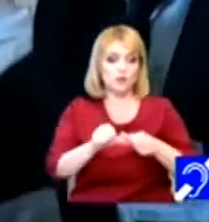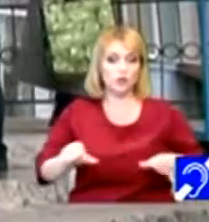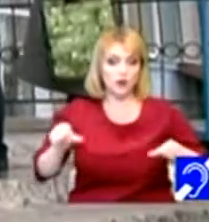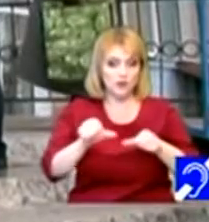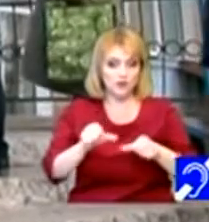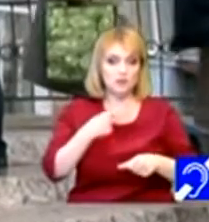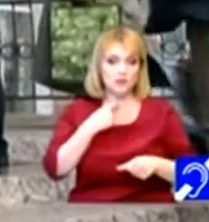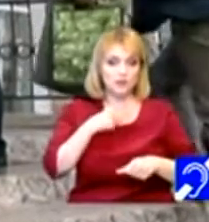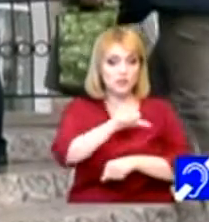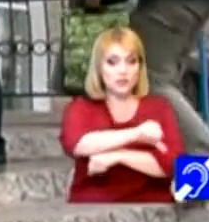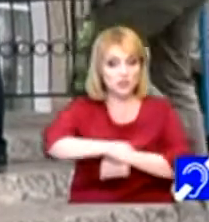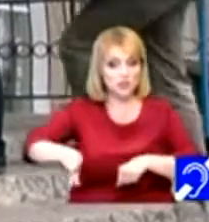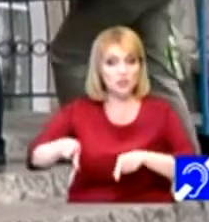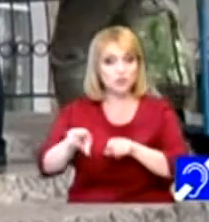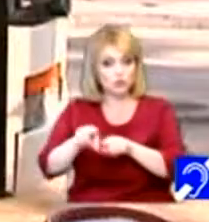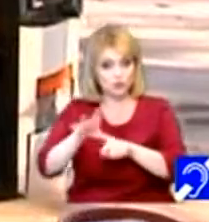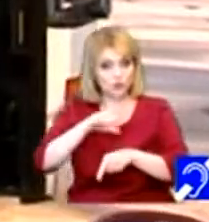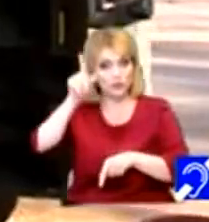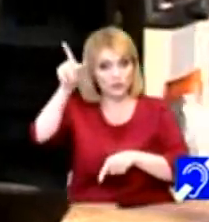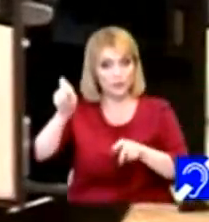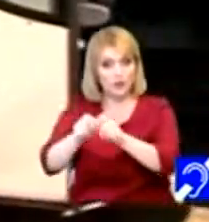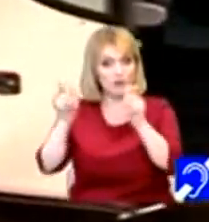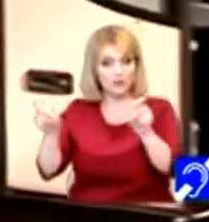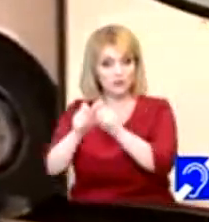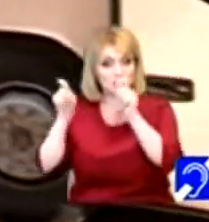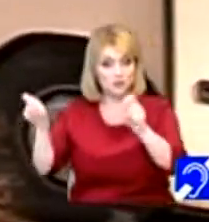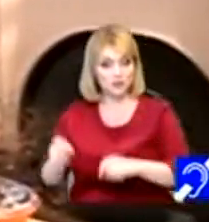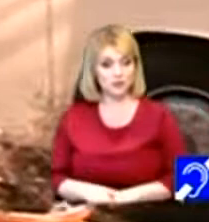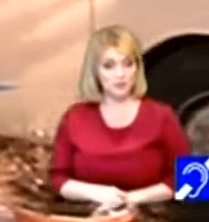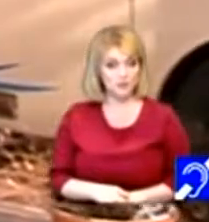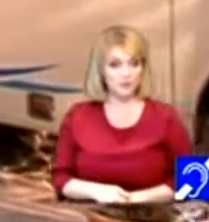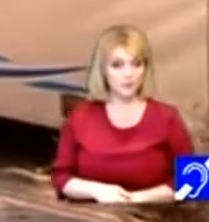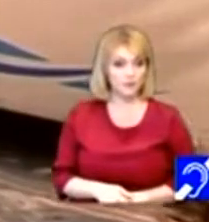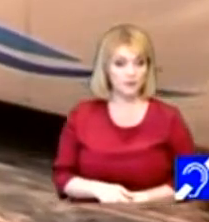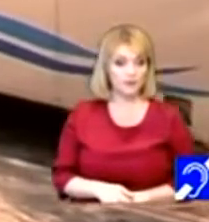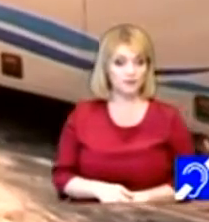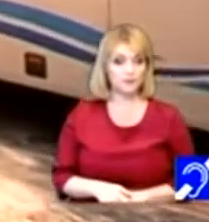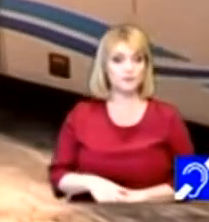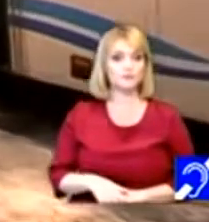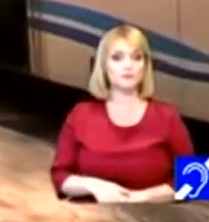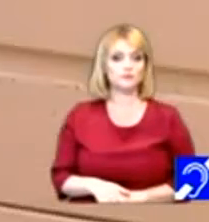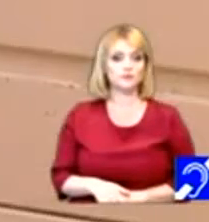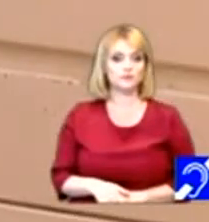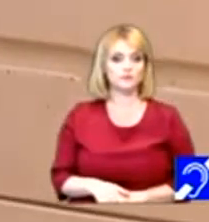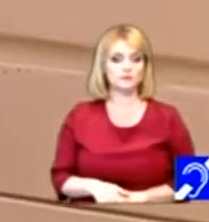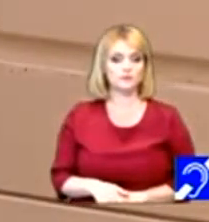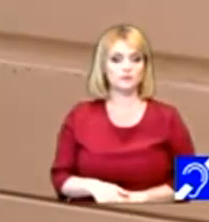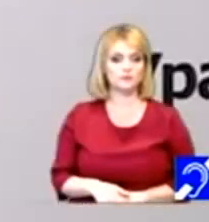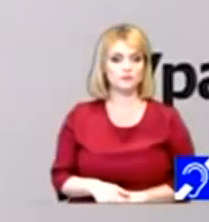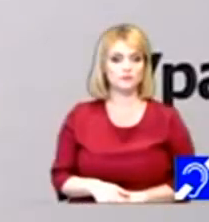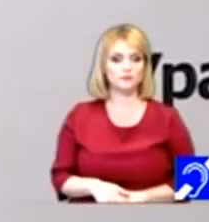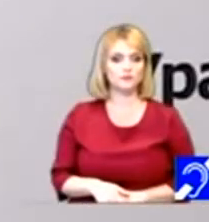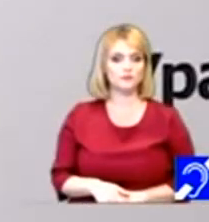exercite dreptul la vot. Maia Sandu mai cere ca transportarea organizată a alegătorilor, în special a celor din stânga Nistrului, să fie aspru